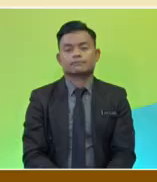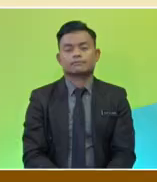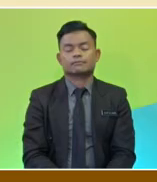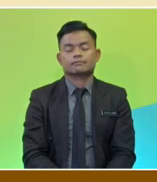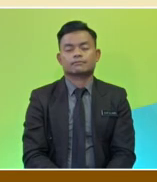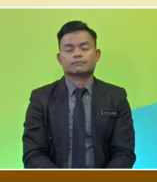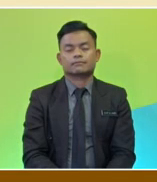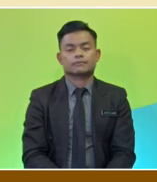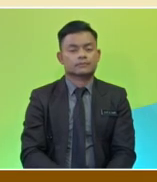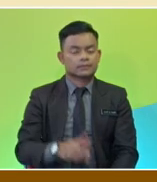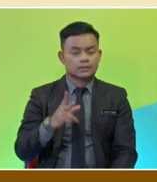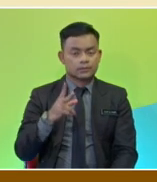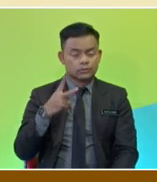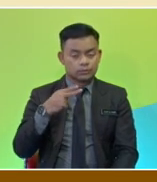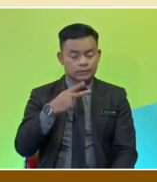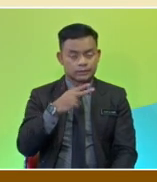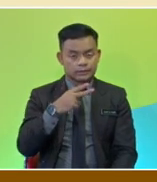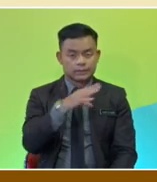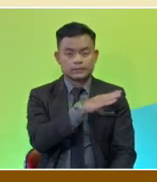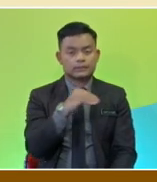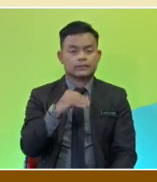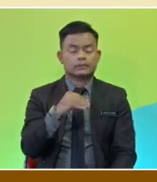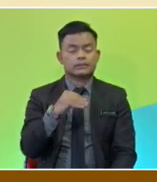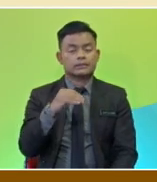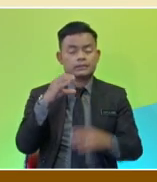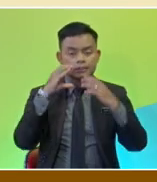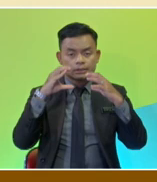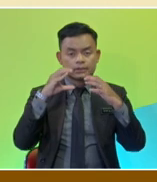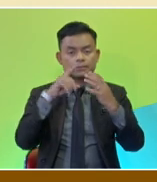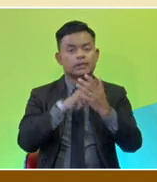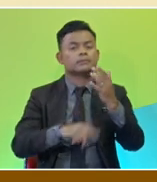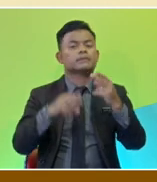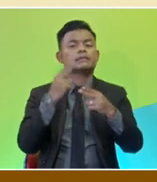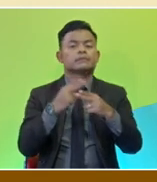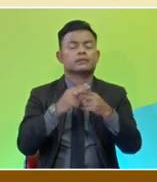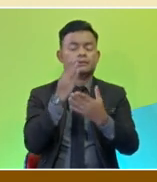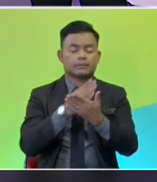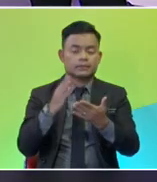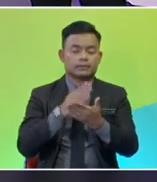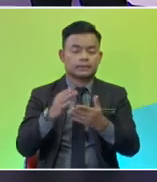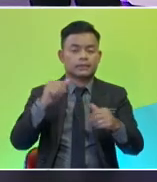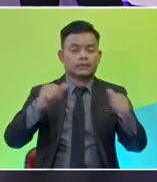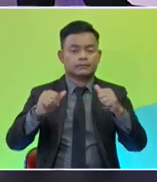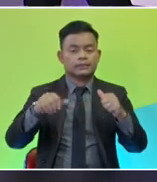Sebutkan bagian-bagian yang ada pada Activity yang melakukan